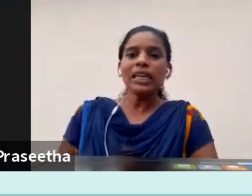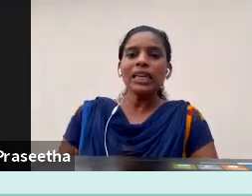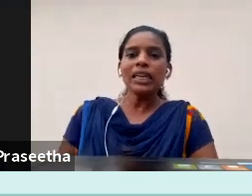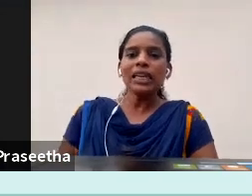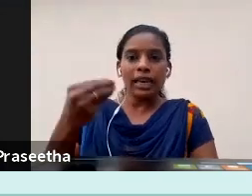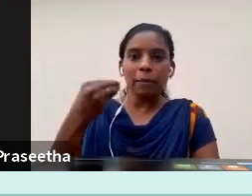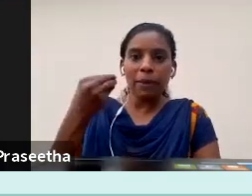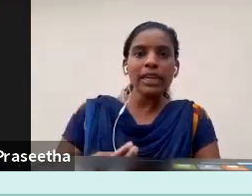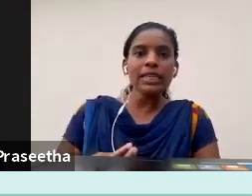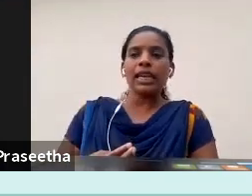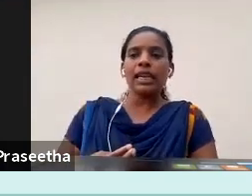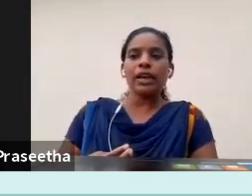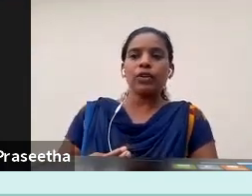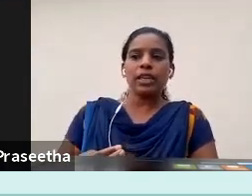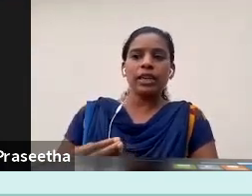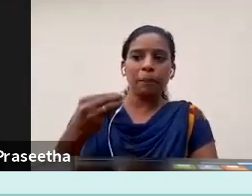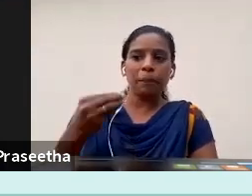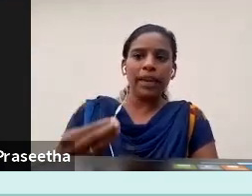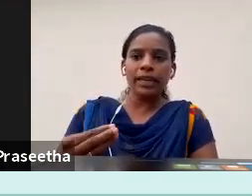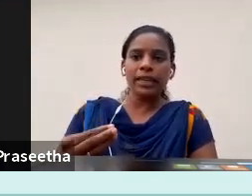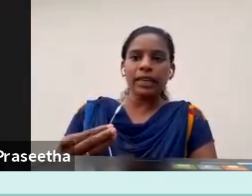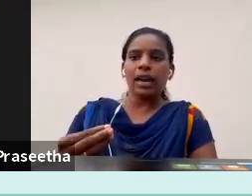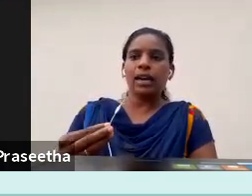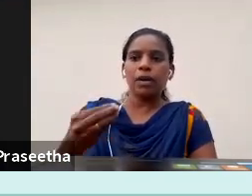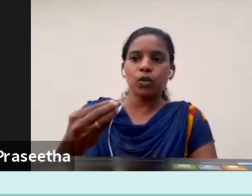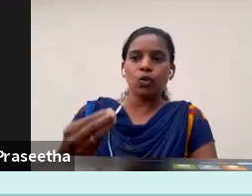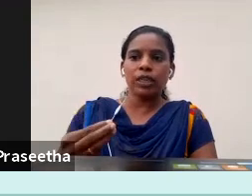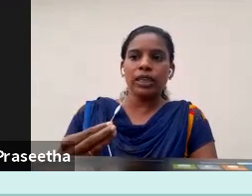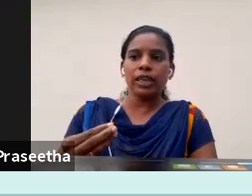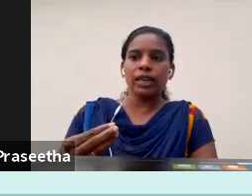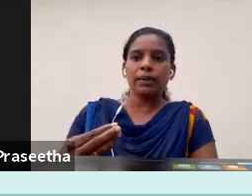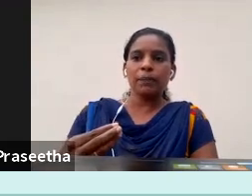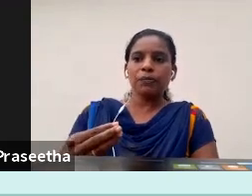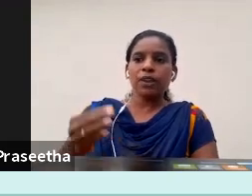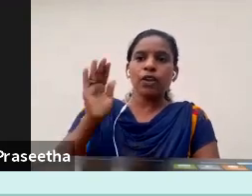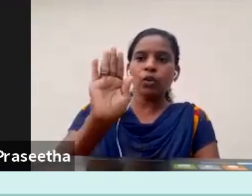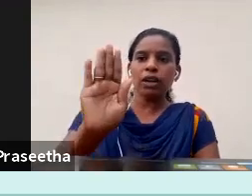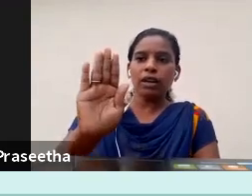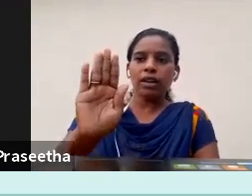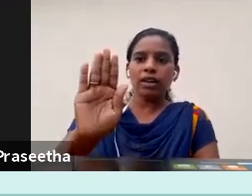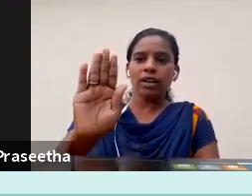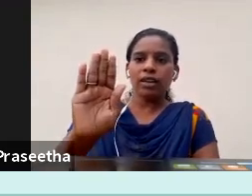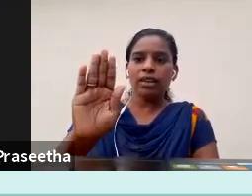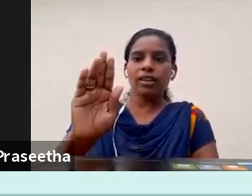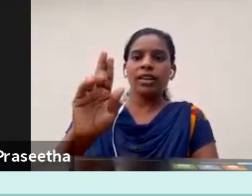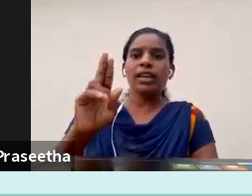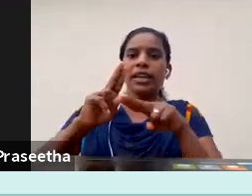പേരറിയണം, പേര് ചോദിച്ചിട്ടാണ് നമ്മൾ തുടങ്ങുക. ഇനി ഈ അമേരിക്കൻ സൈൻ ലാംഗ്വേജില് പേര് ആണ് നമ്മൾ ചോദിക്കുന്നെങ്കിൽ,